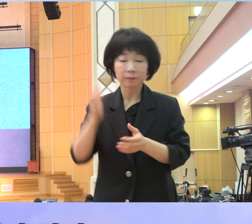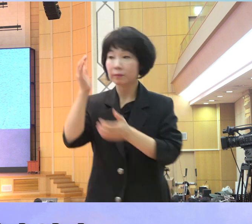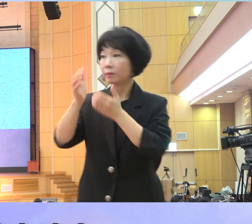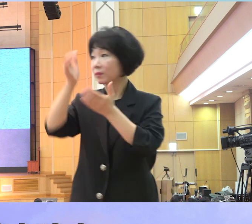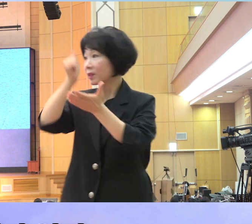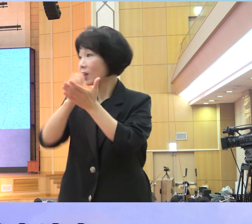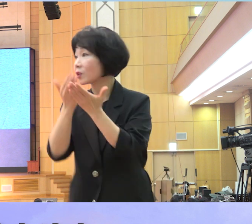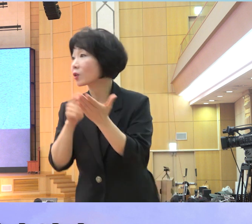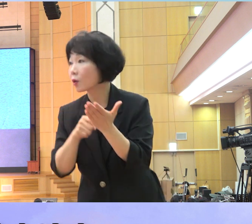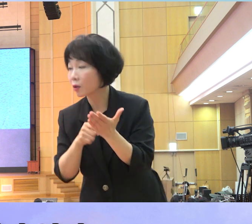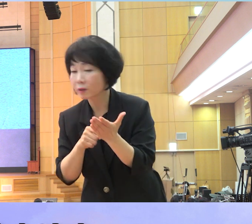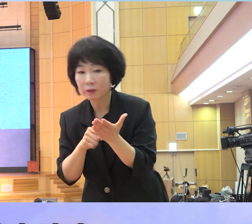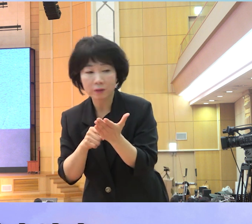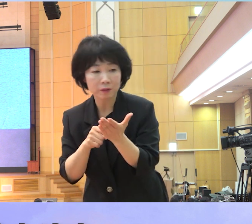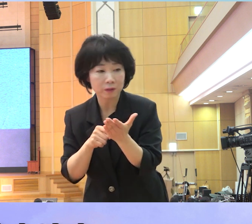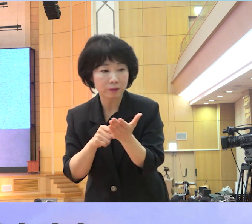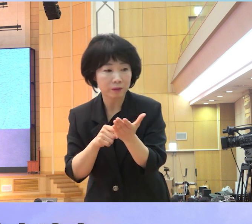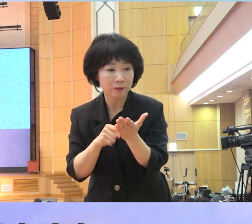성경은